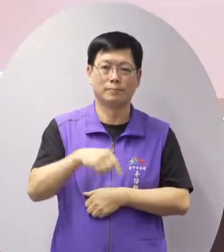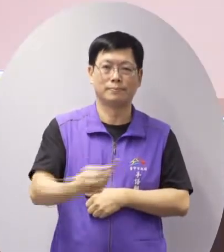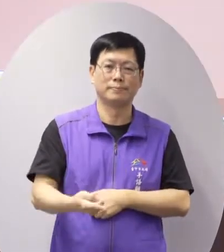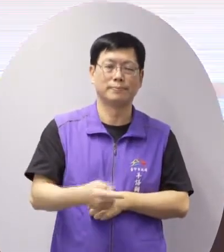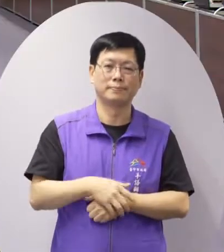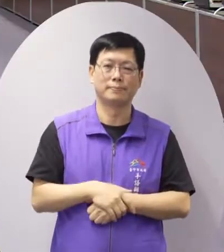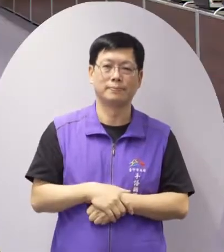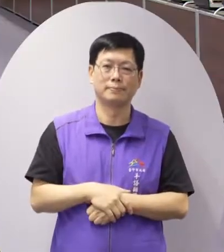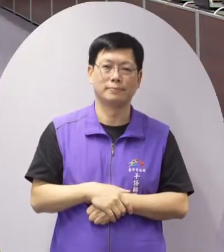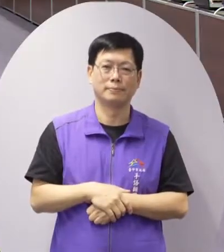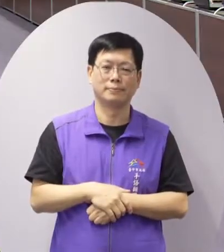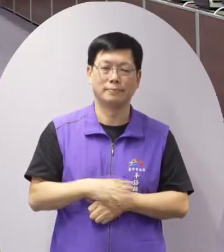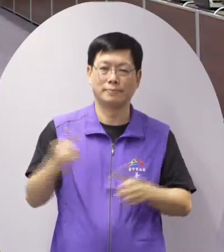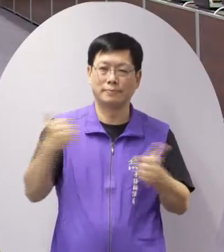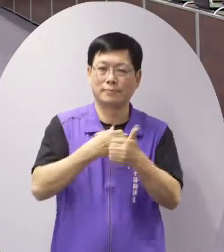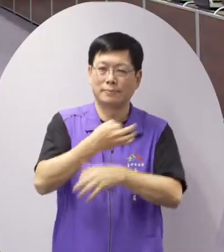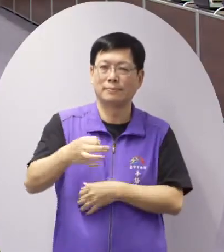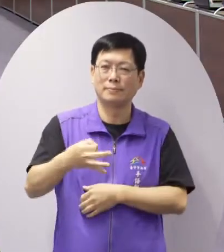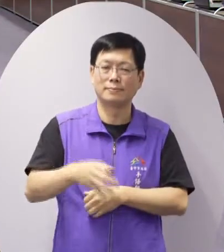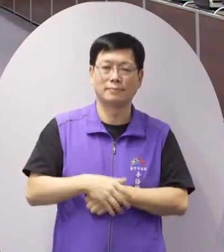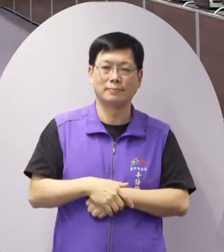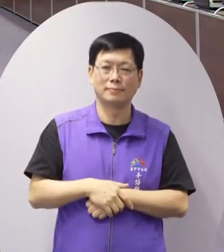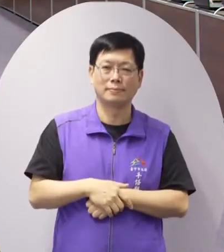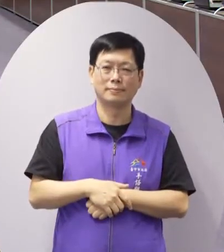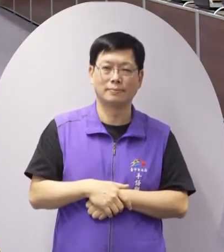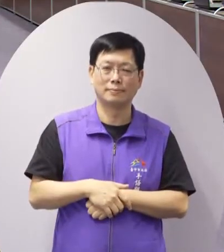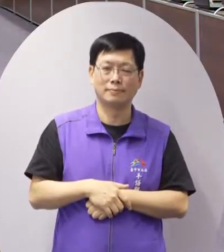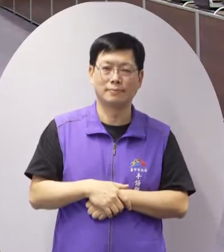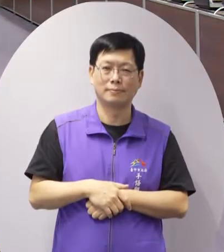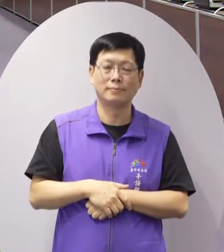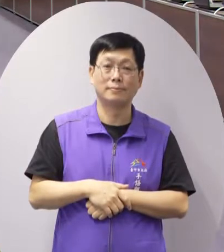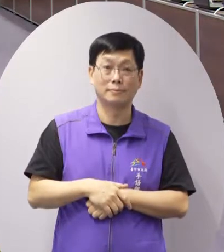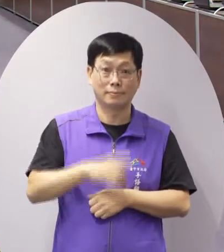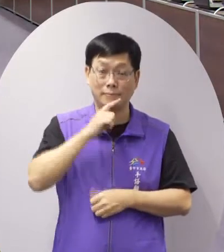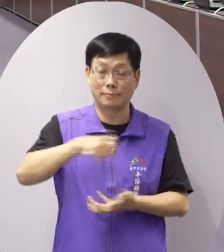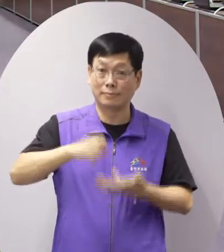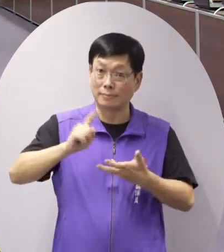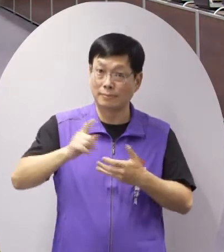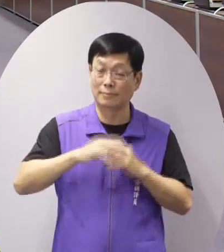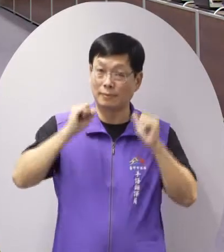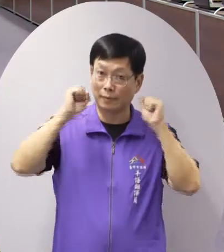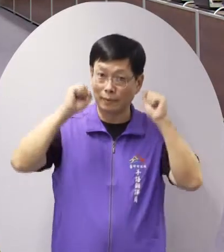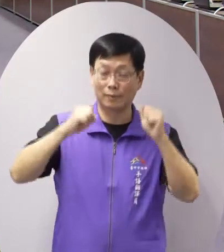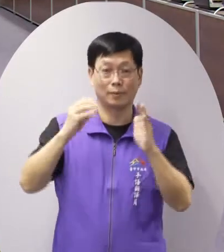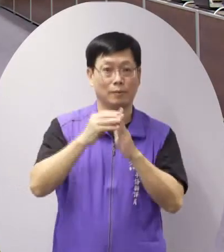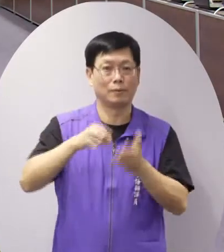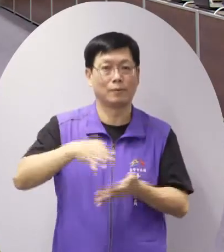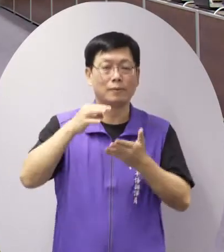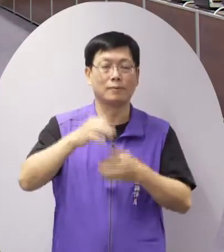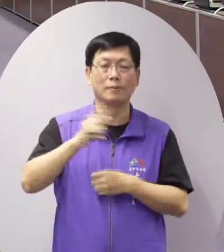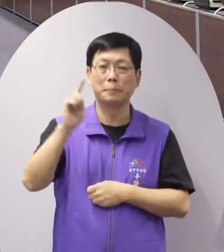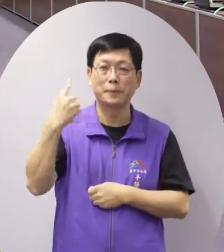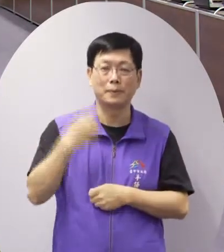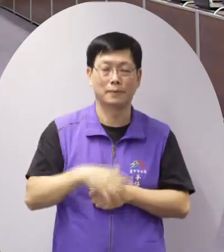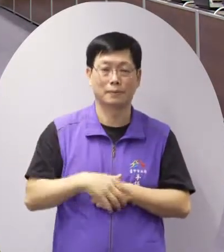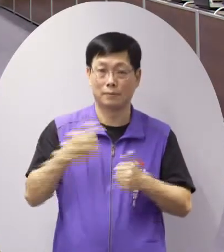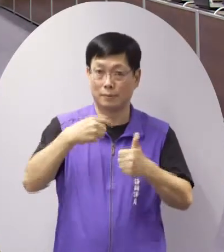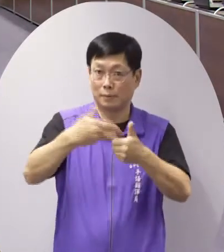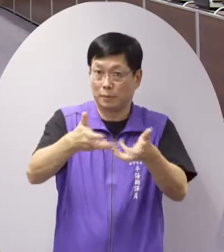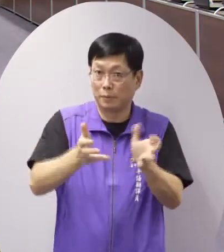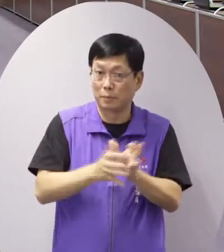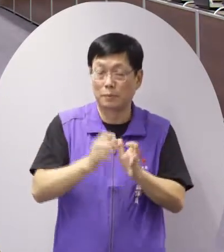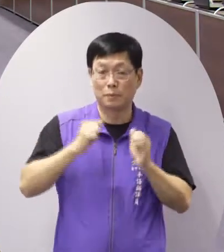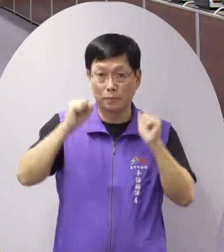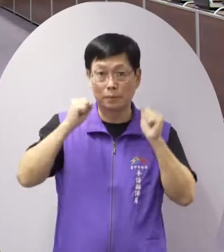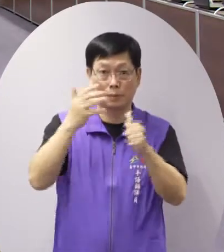一案， 电付案，案号电运01。提案机关运动局，案由教育部体